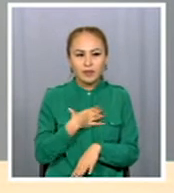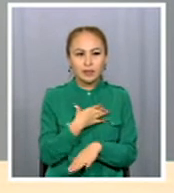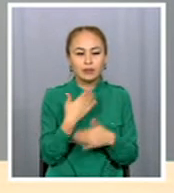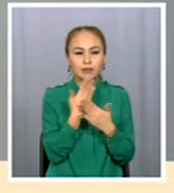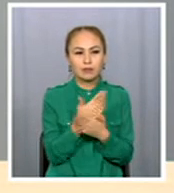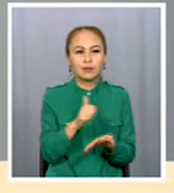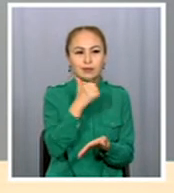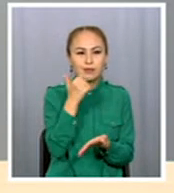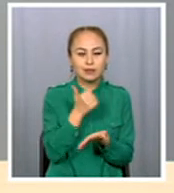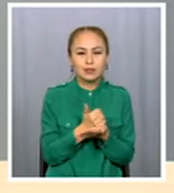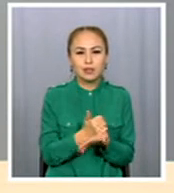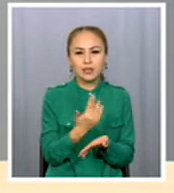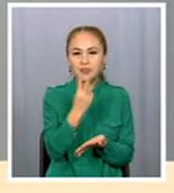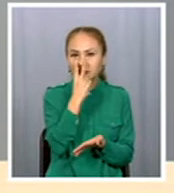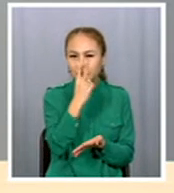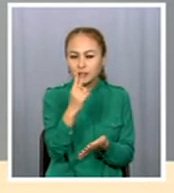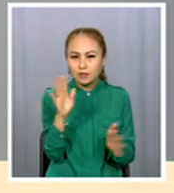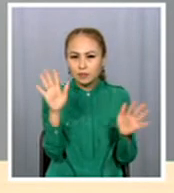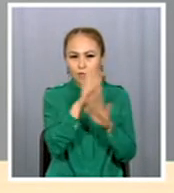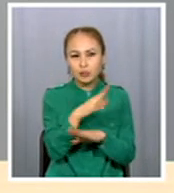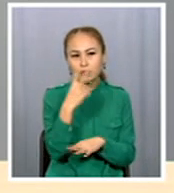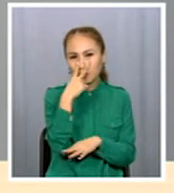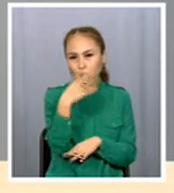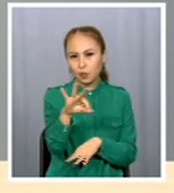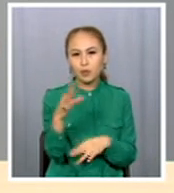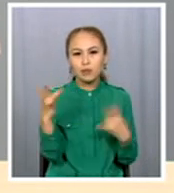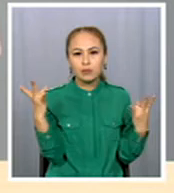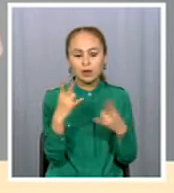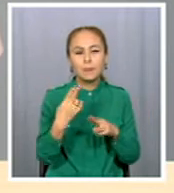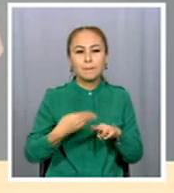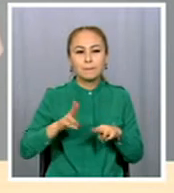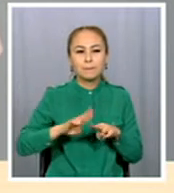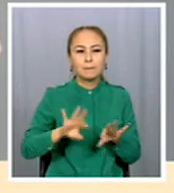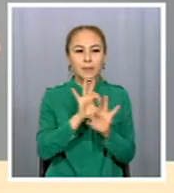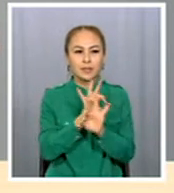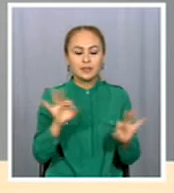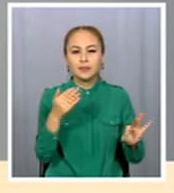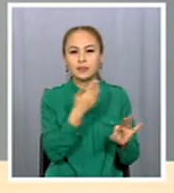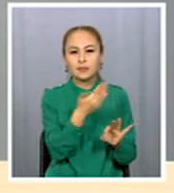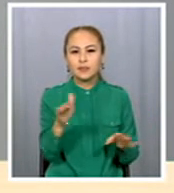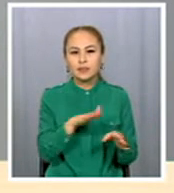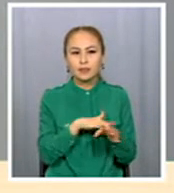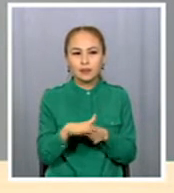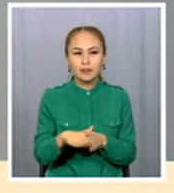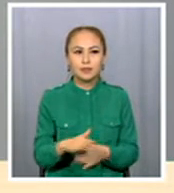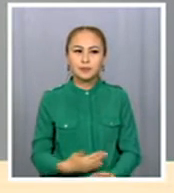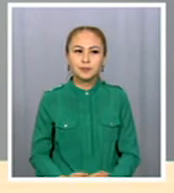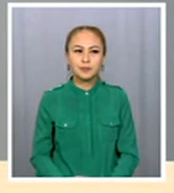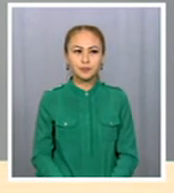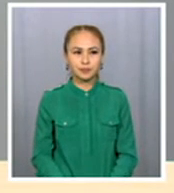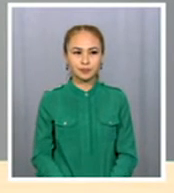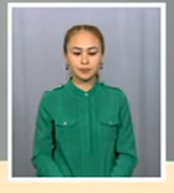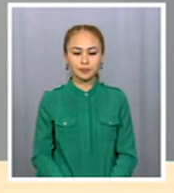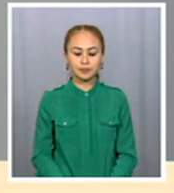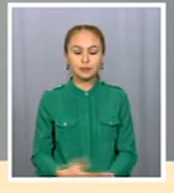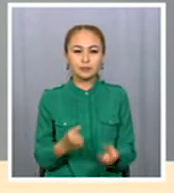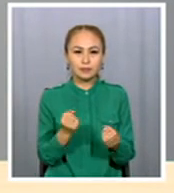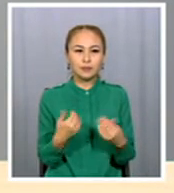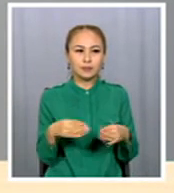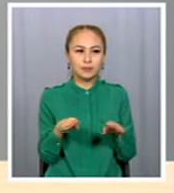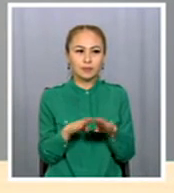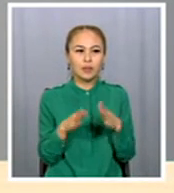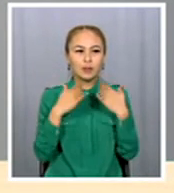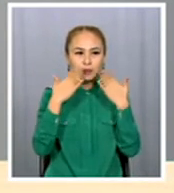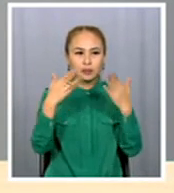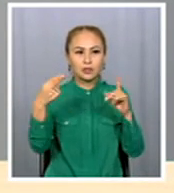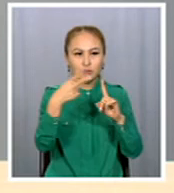это видимость. Отлично, ребята, вы прекрасно справились с заданием. А теперь